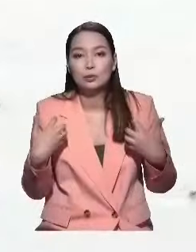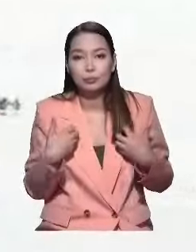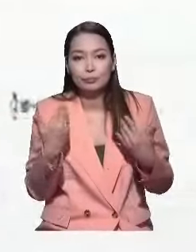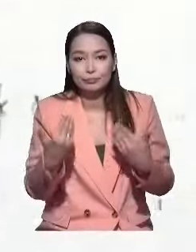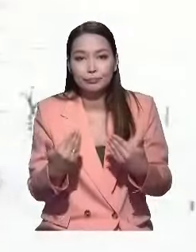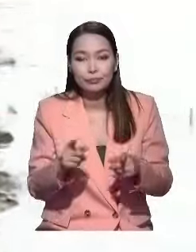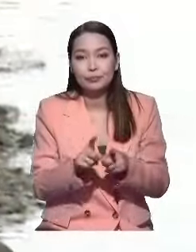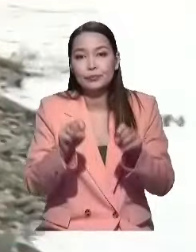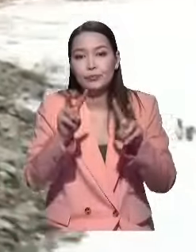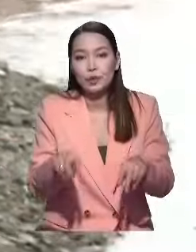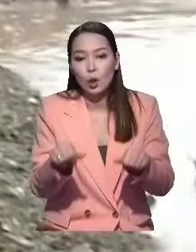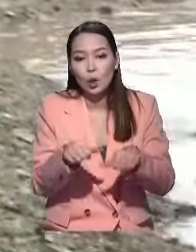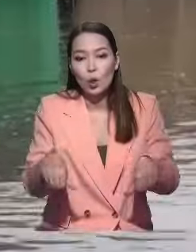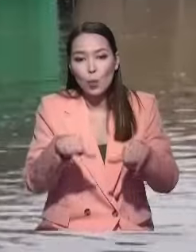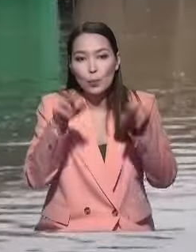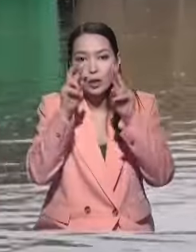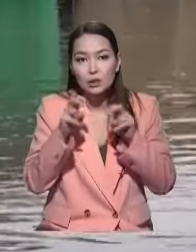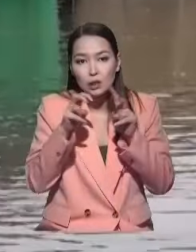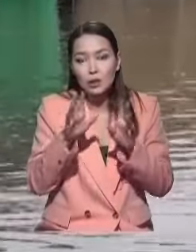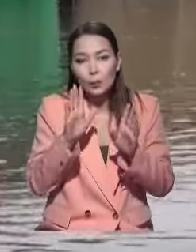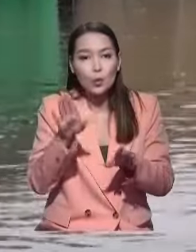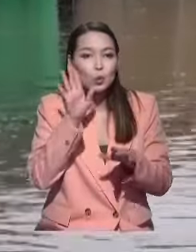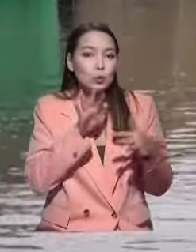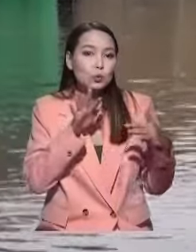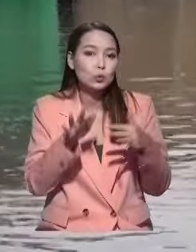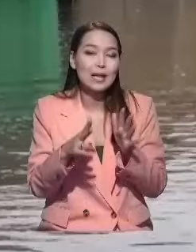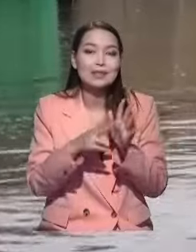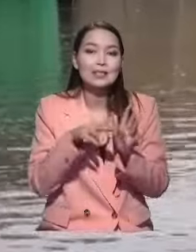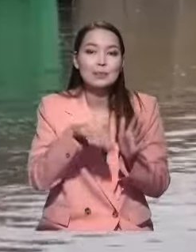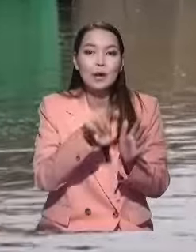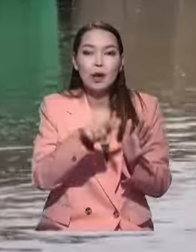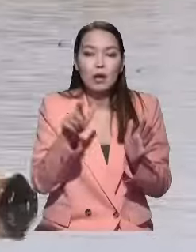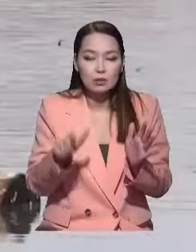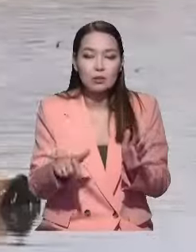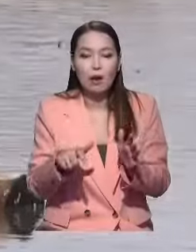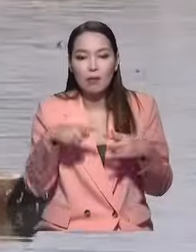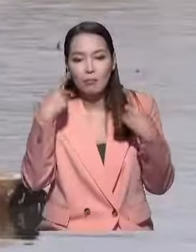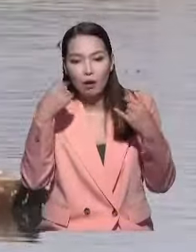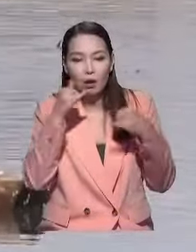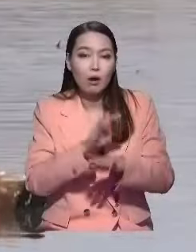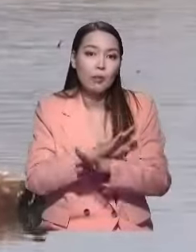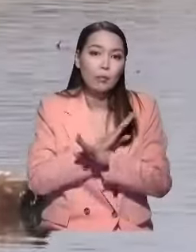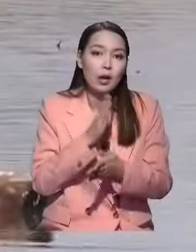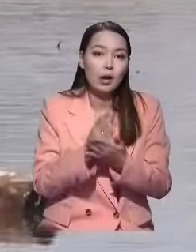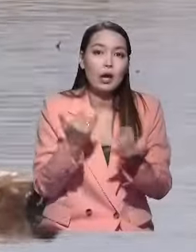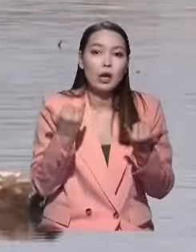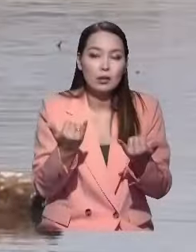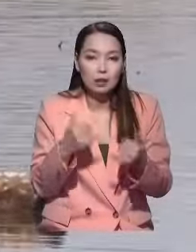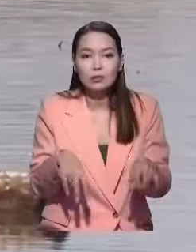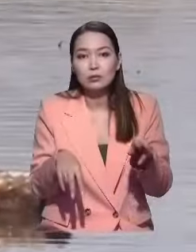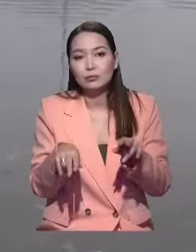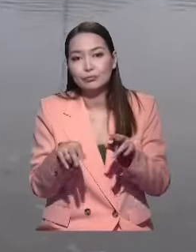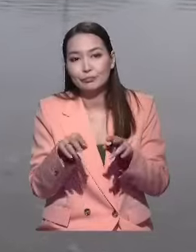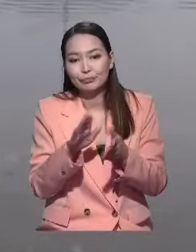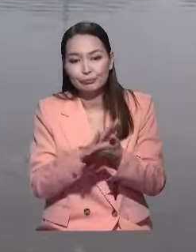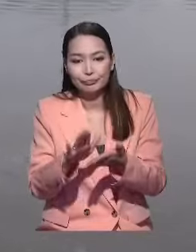құқығын арнайы комиссия тексереді. Айта кетейік, су тасқынынан 8 мыңнан астам мал қырылды. Қазір өлекселерді жою жұмыстары